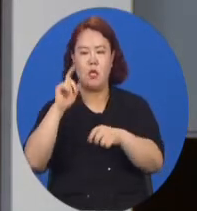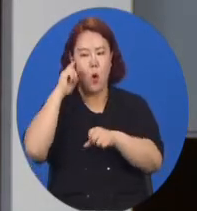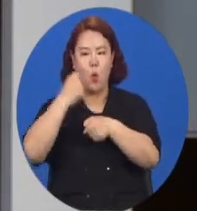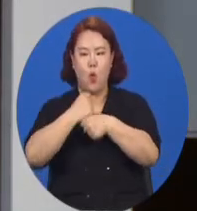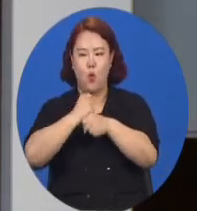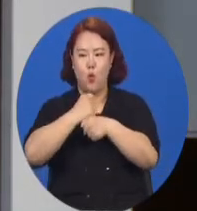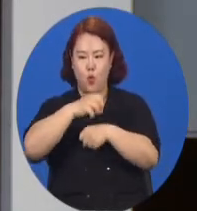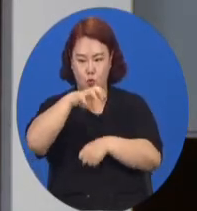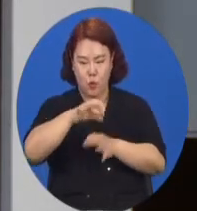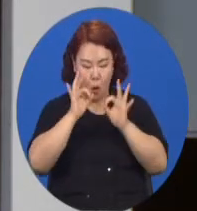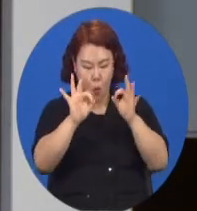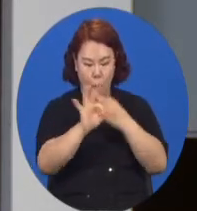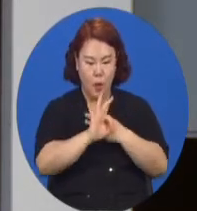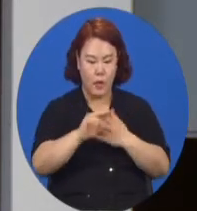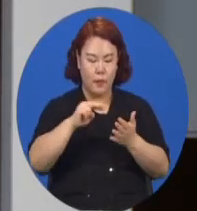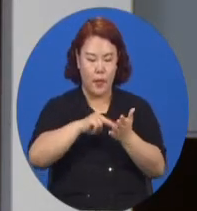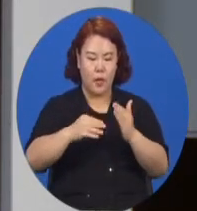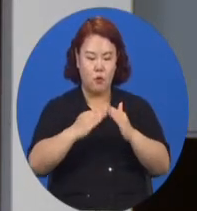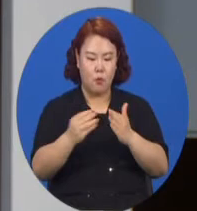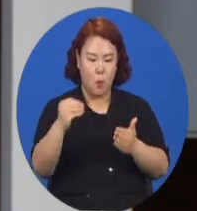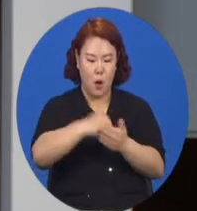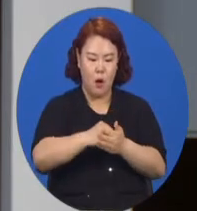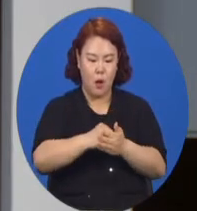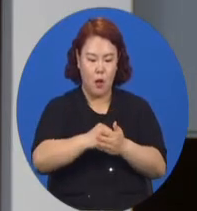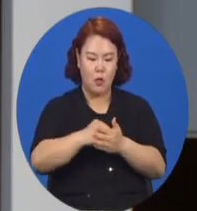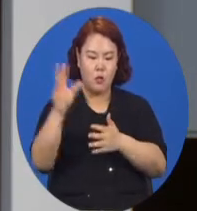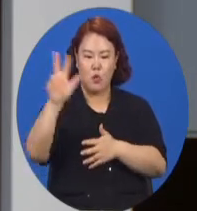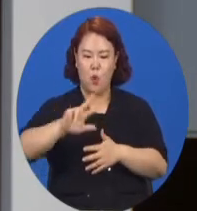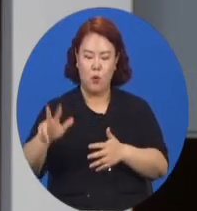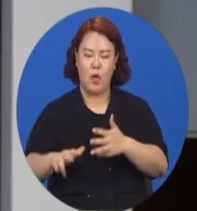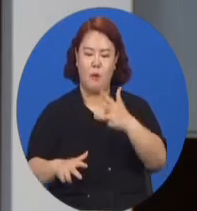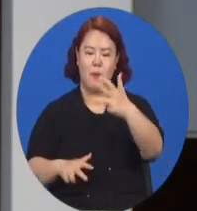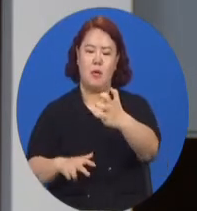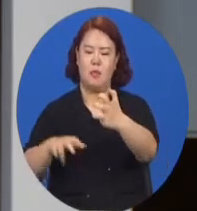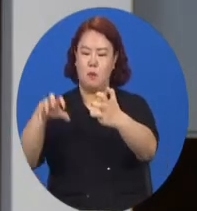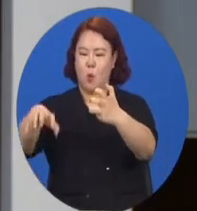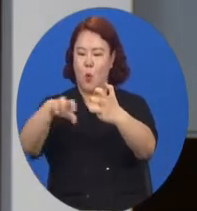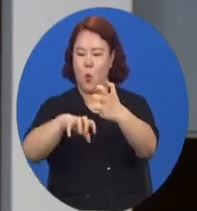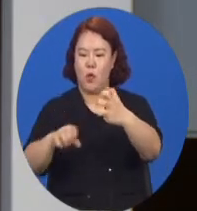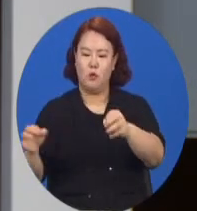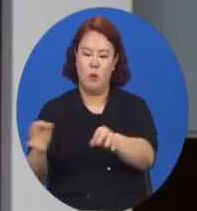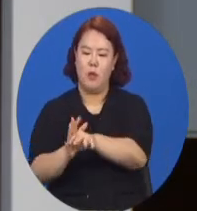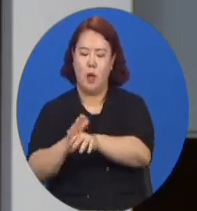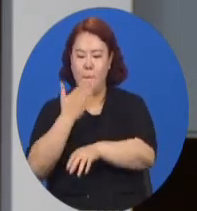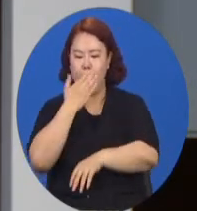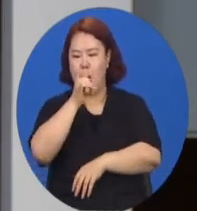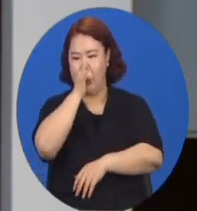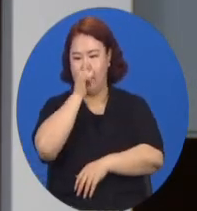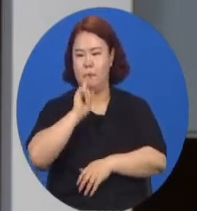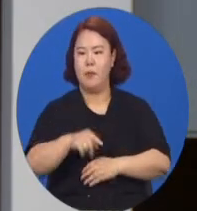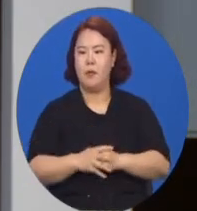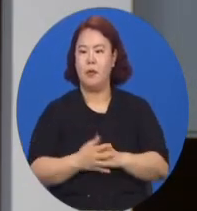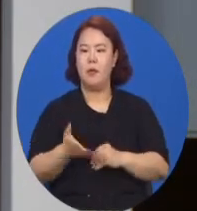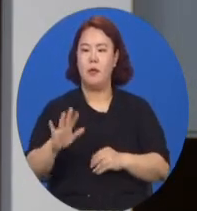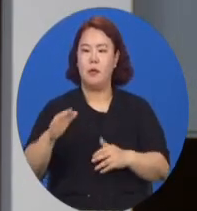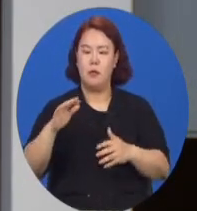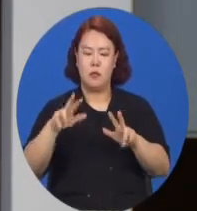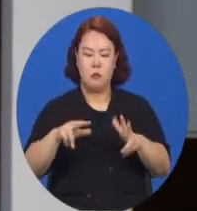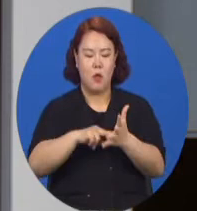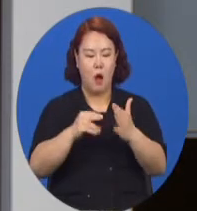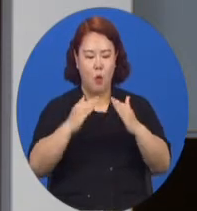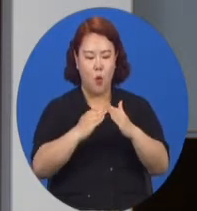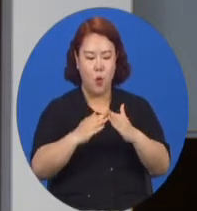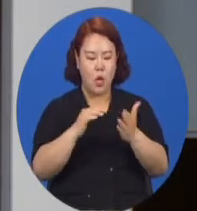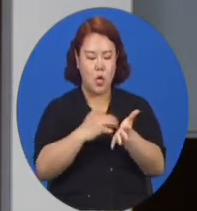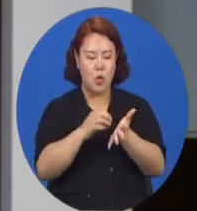전국에 80여 개 지방자치단체가 다 소멸될 것이다 이런 가능성이 있다고 하는데요. 실제로 단양군은 현재 인구가 감소하는 추세이기도